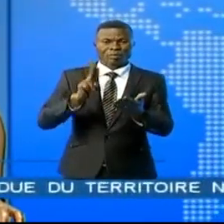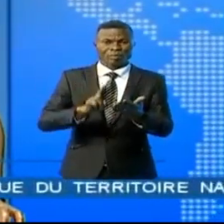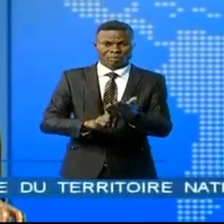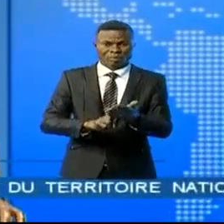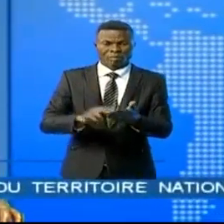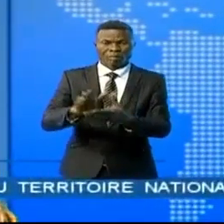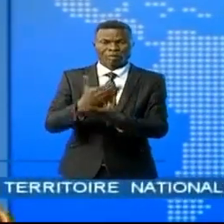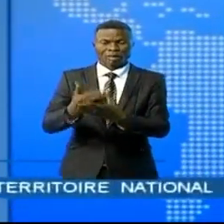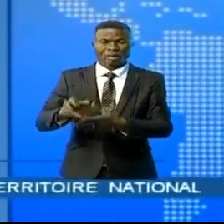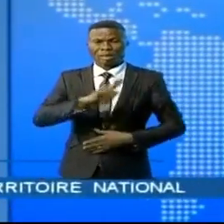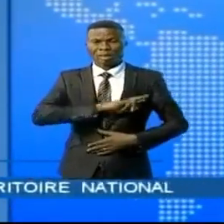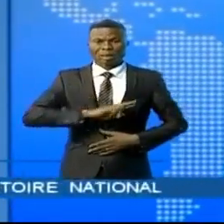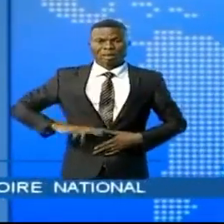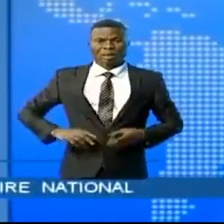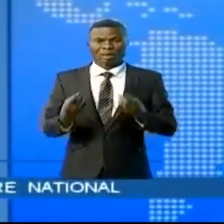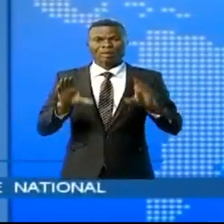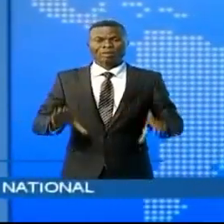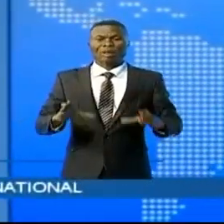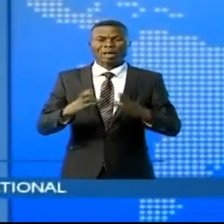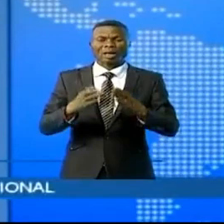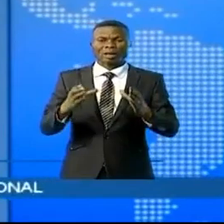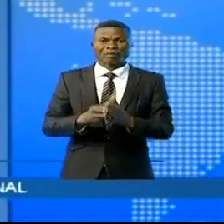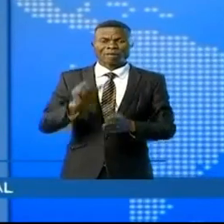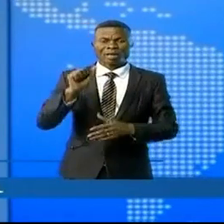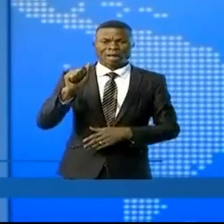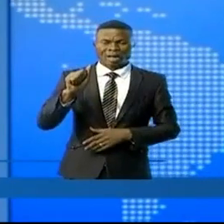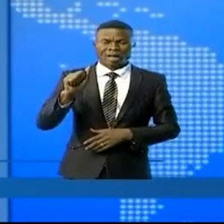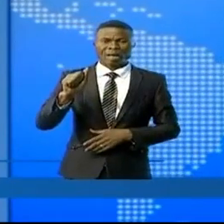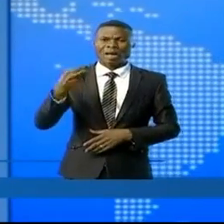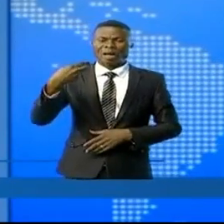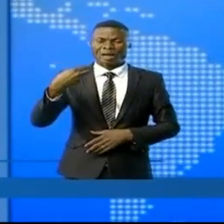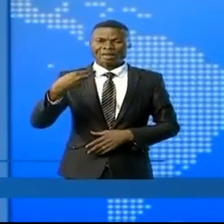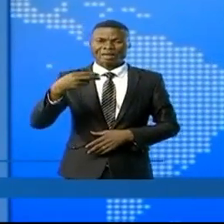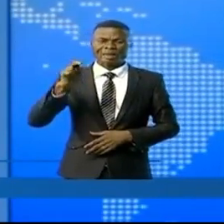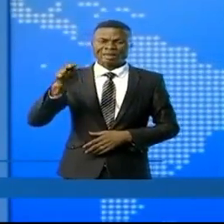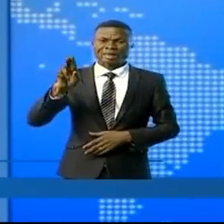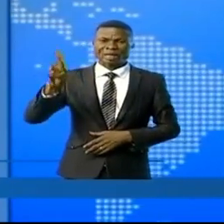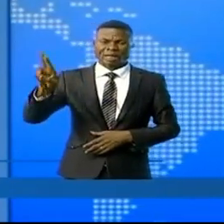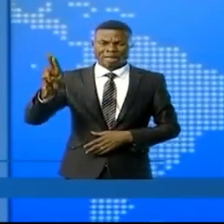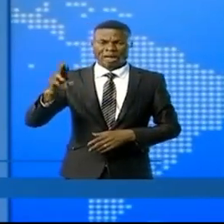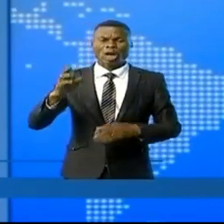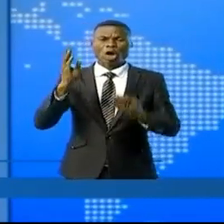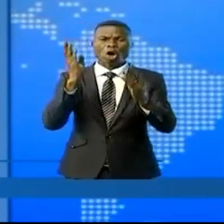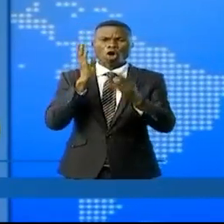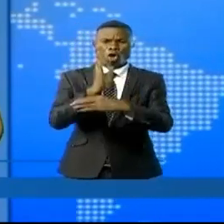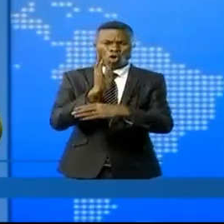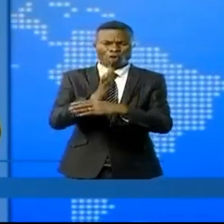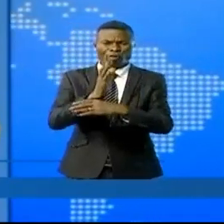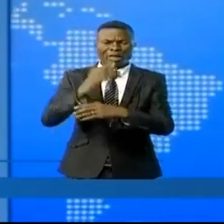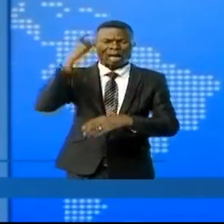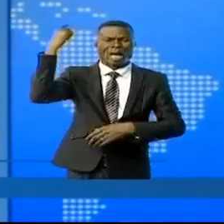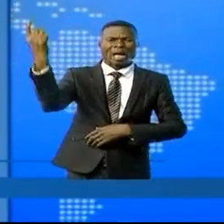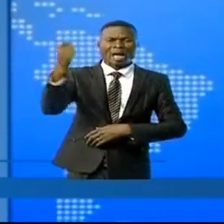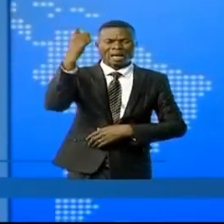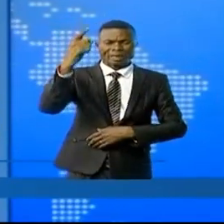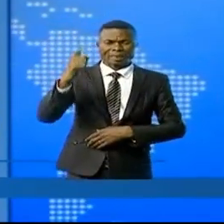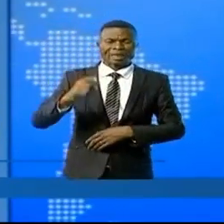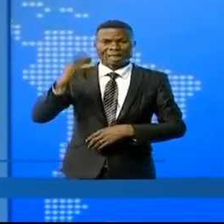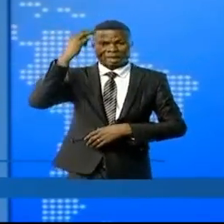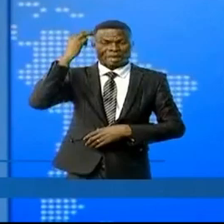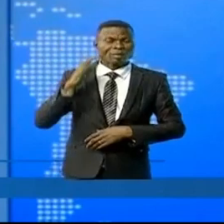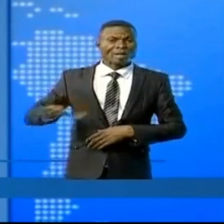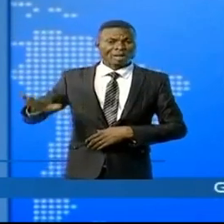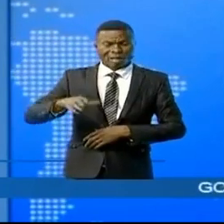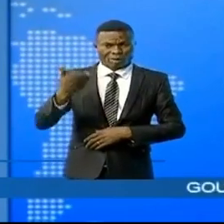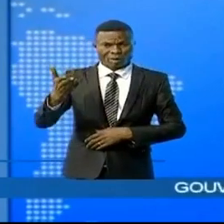entre la RDC et les HCR. Une conférence internationale de ministres de pays concernés par cette question s'est